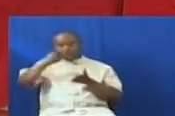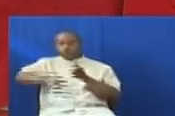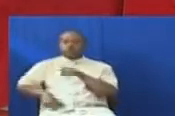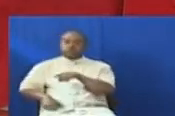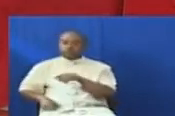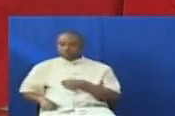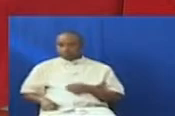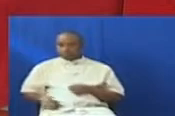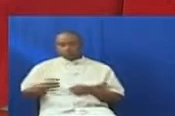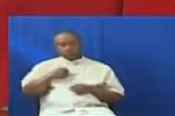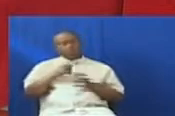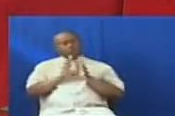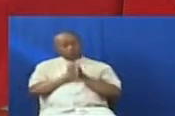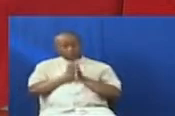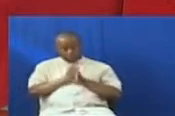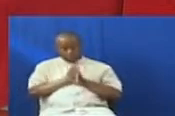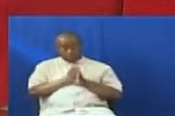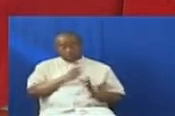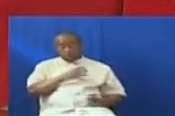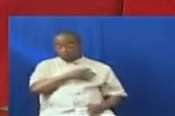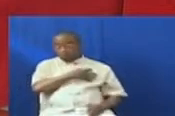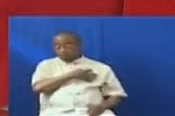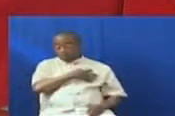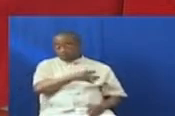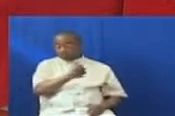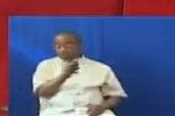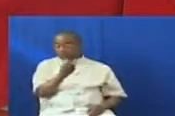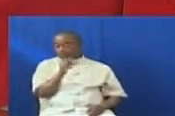Niombe waziri wa fedha ajaribu kuliangalia hili